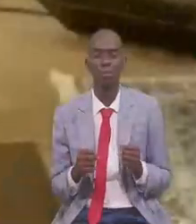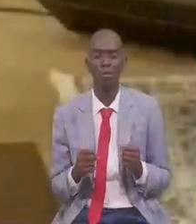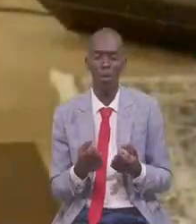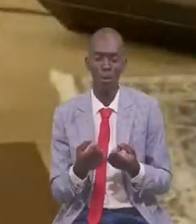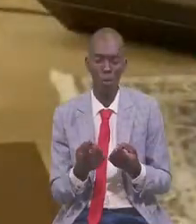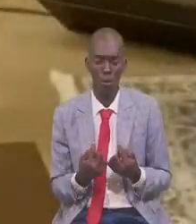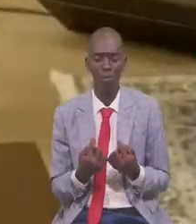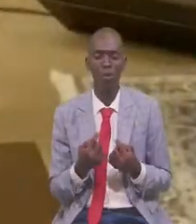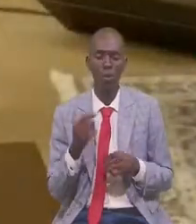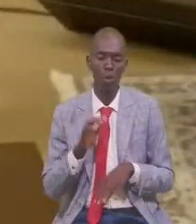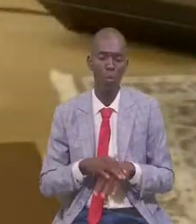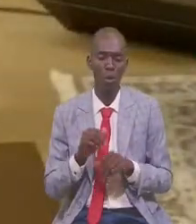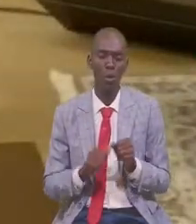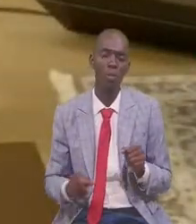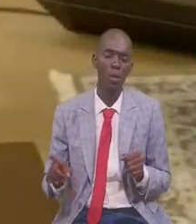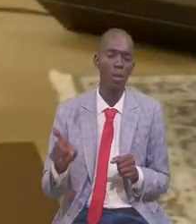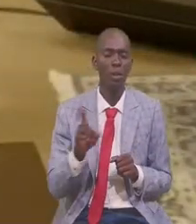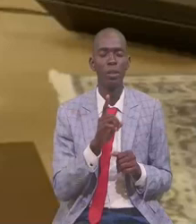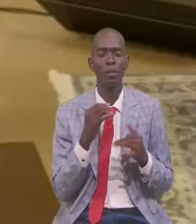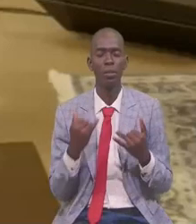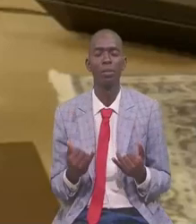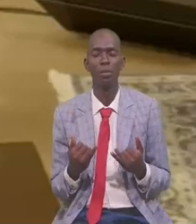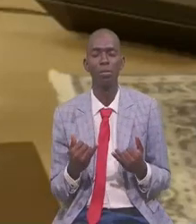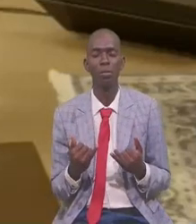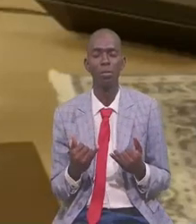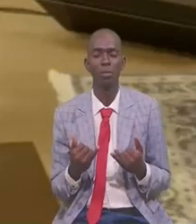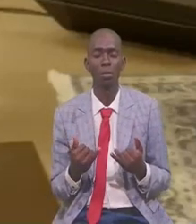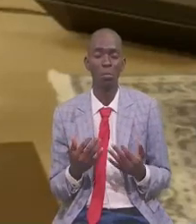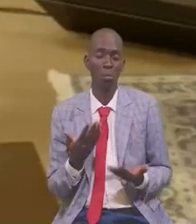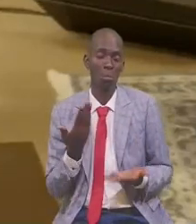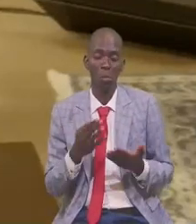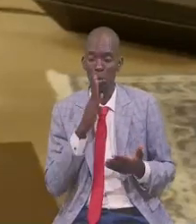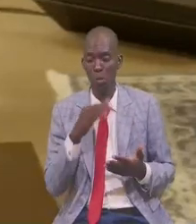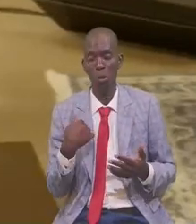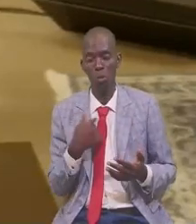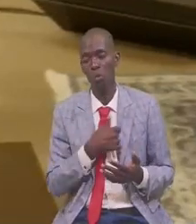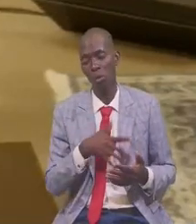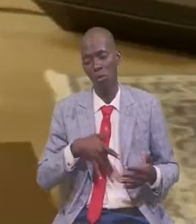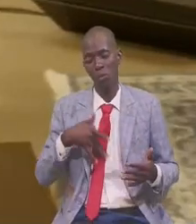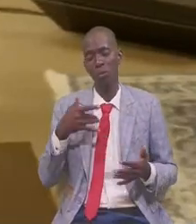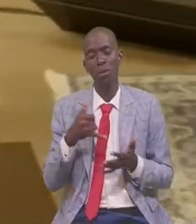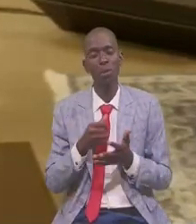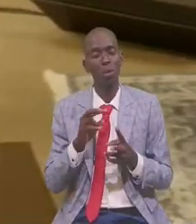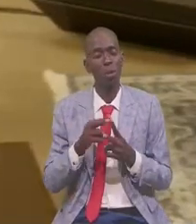Viens sur chacun maintenant. Que nous le sentons ou pas, Seigneur, je prie